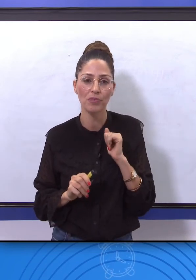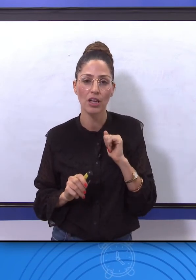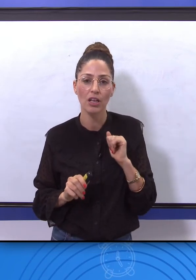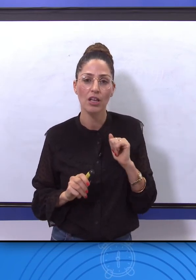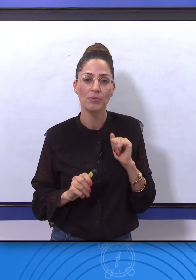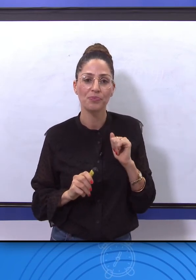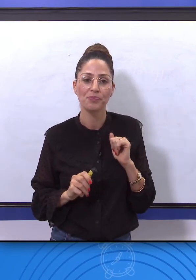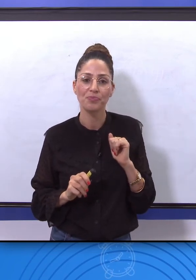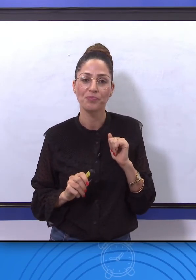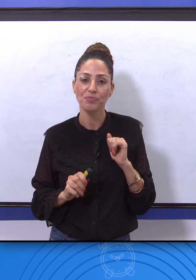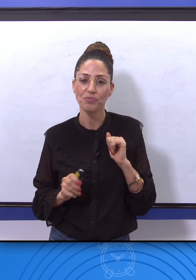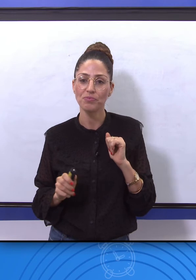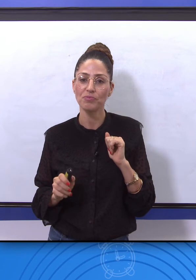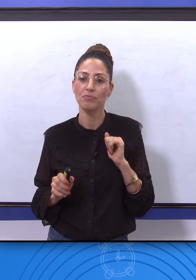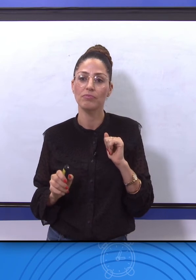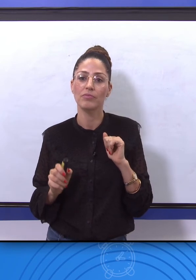יפה.